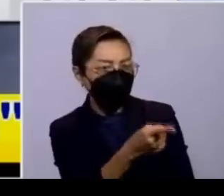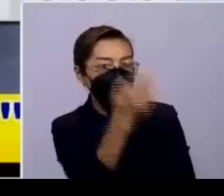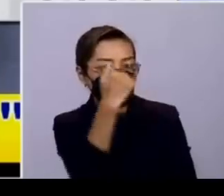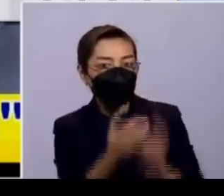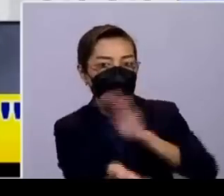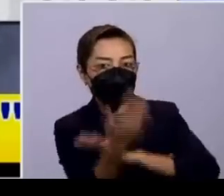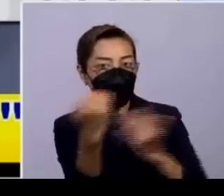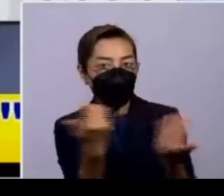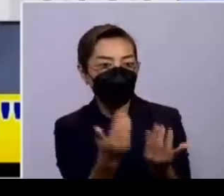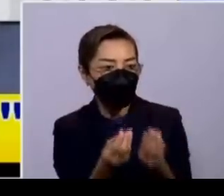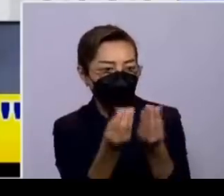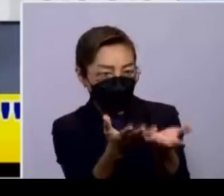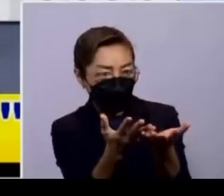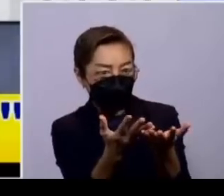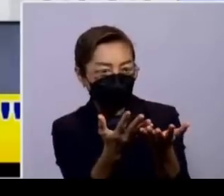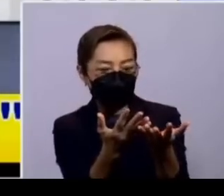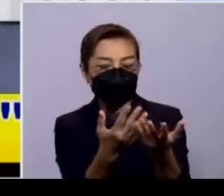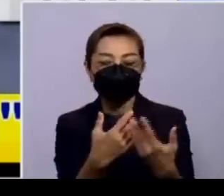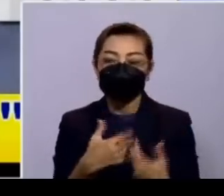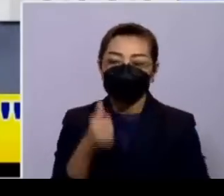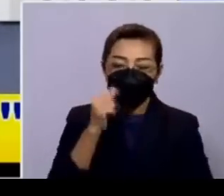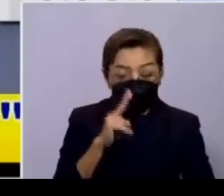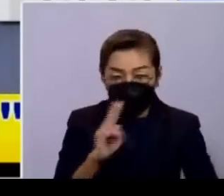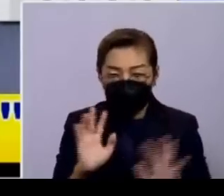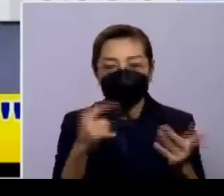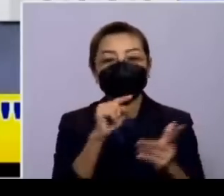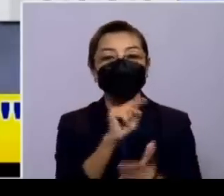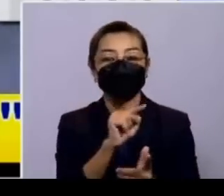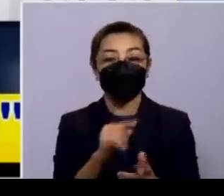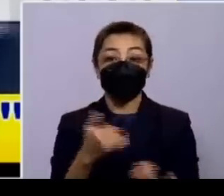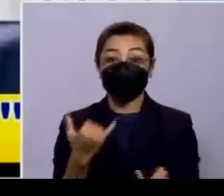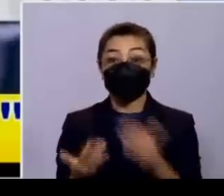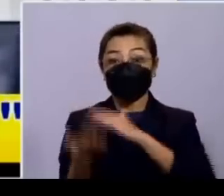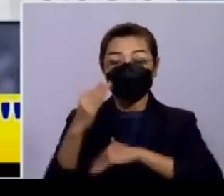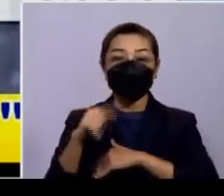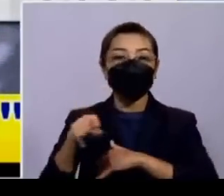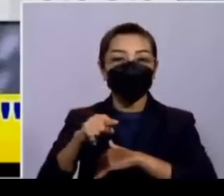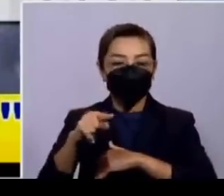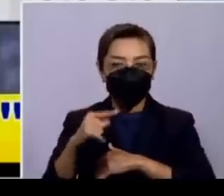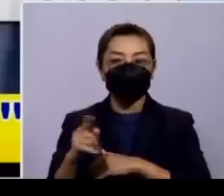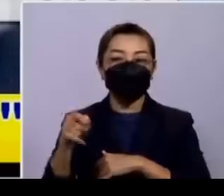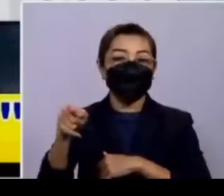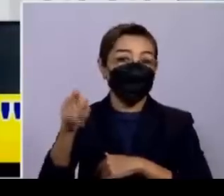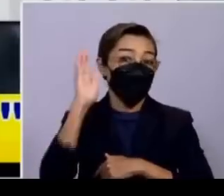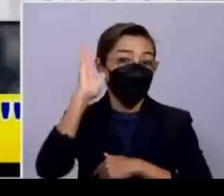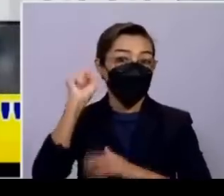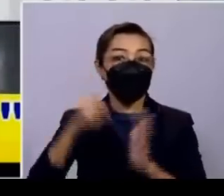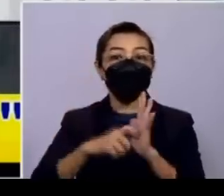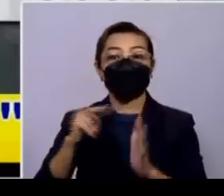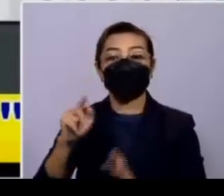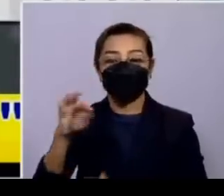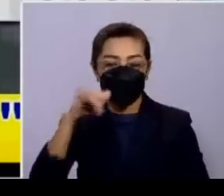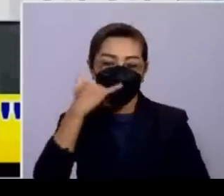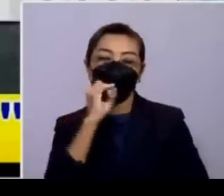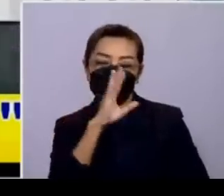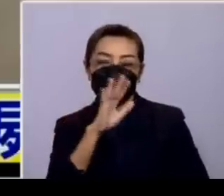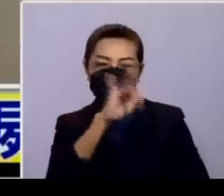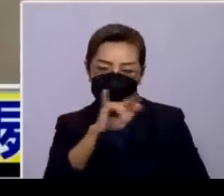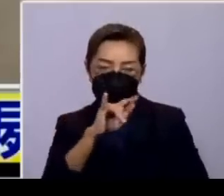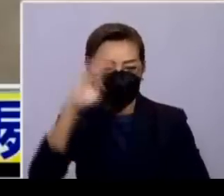ตอนเช้าถ่ายจนล่าสุดเมื่อวันที่มีข่าวมาว่ามีการประสานกับทางญาติกับตำรวจที่จะนำตัว Rเสมามอบตัวนะฮะ